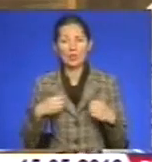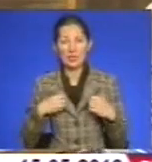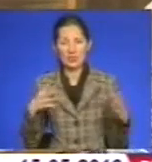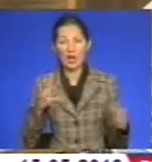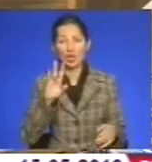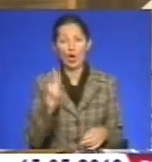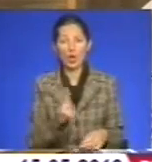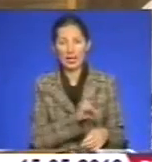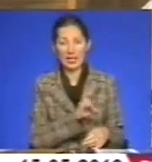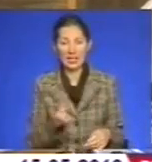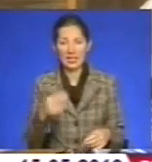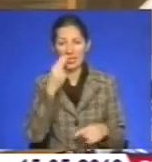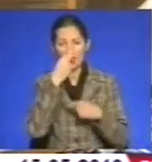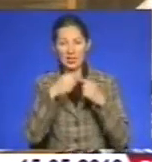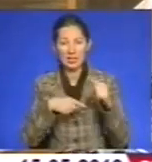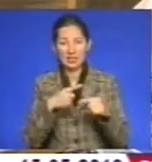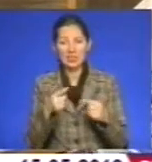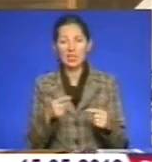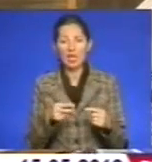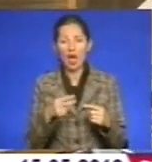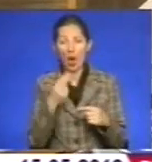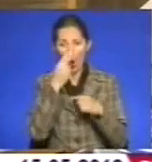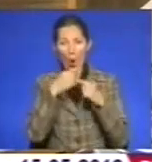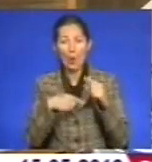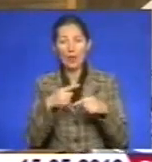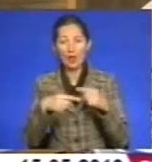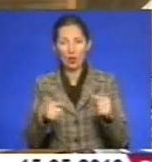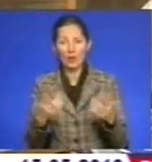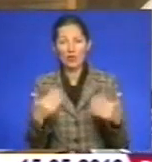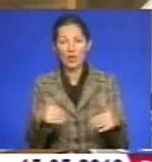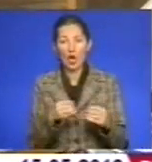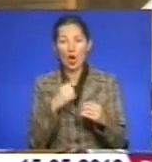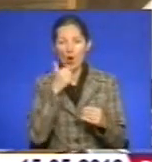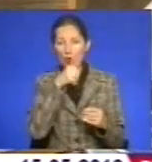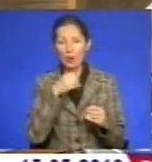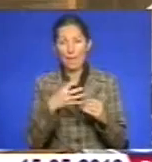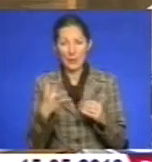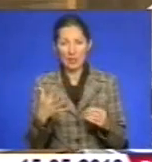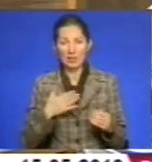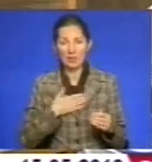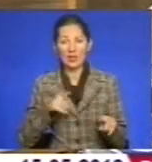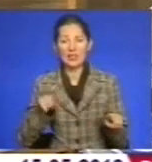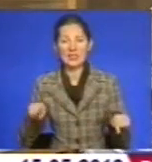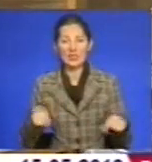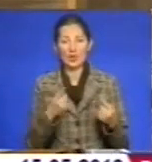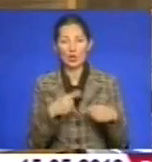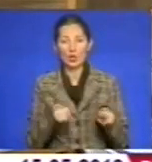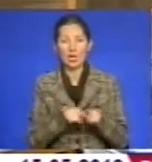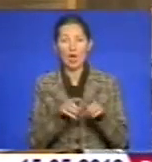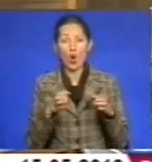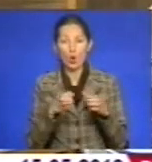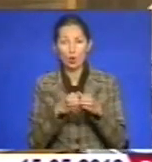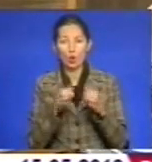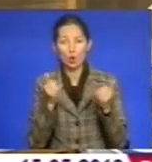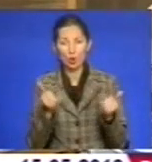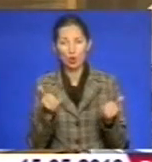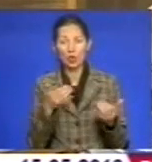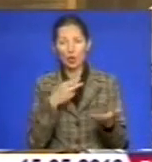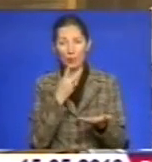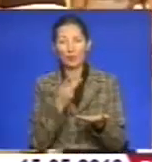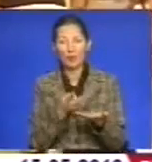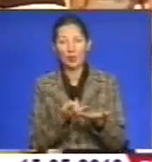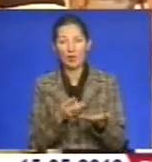релігійне, традиційне чи обрядове. Вже років 15, як нас створено оцей гурточок, що сьогодні представляв